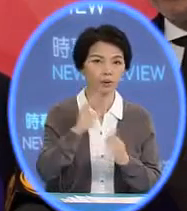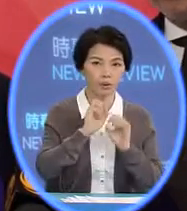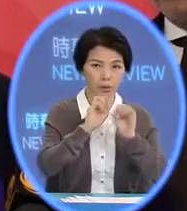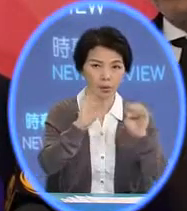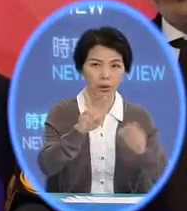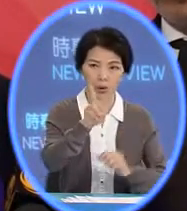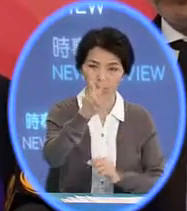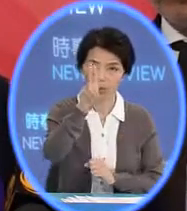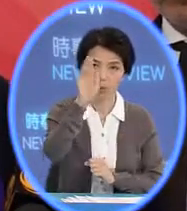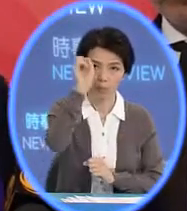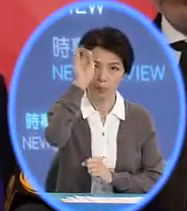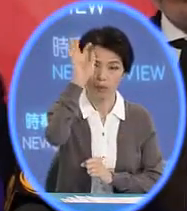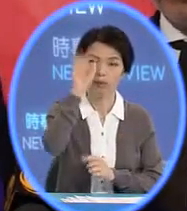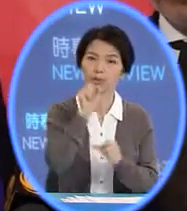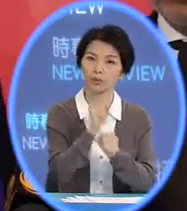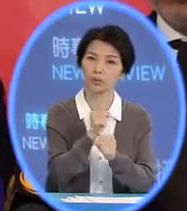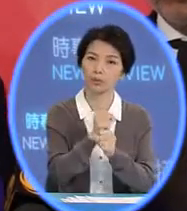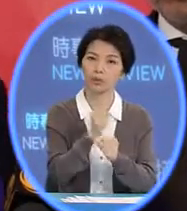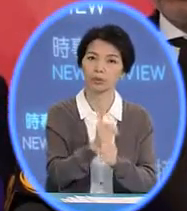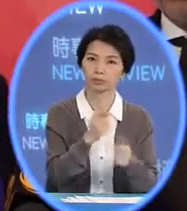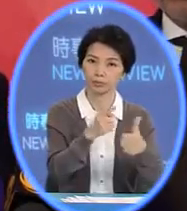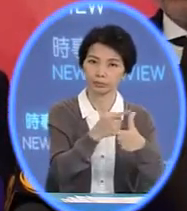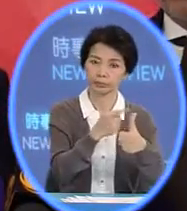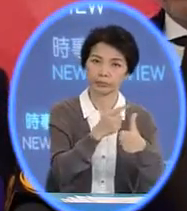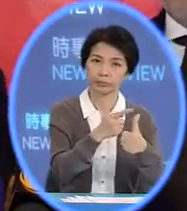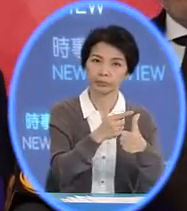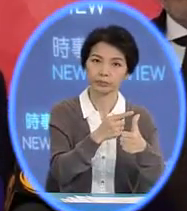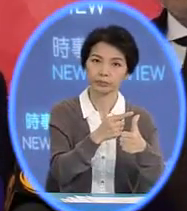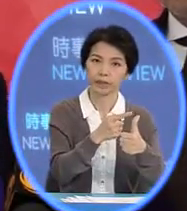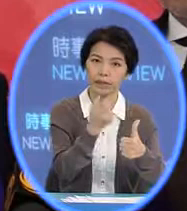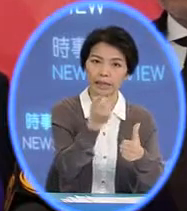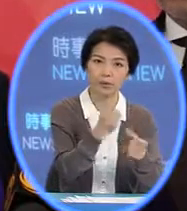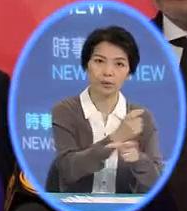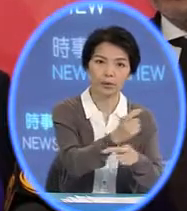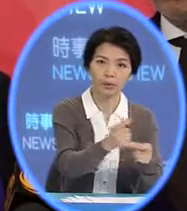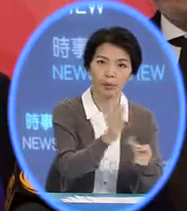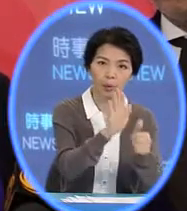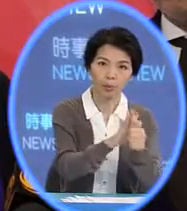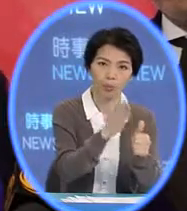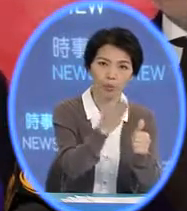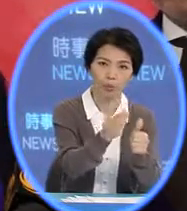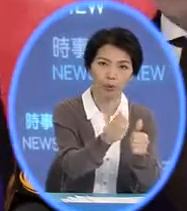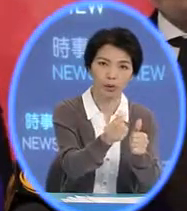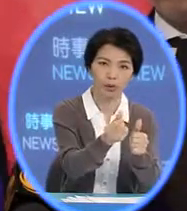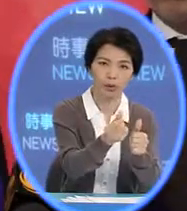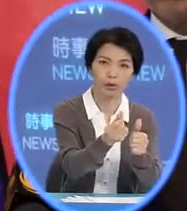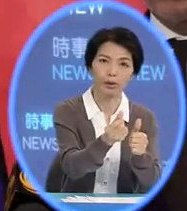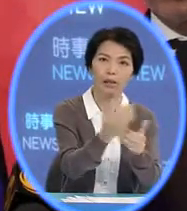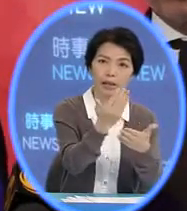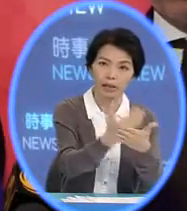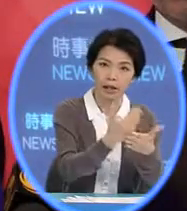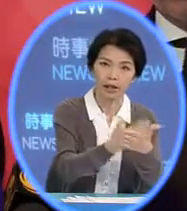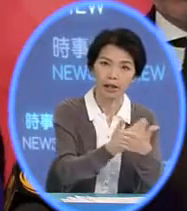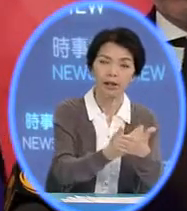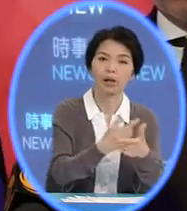兩方面的事情他們會加碼去做。第一方面就是小營業額的保單的保護的保費他們會減價，即